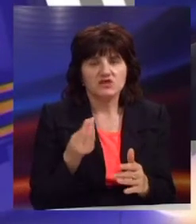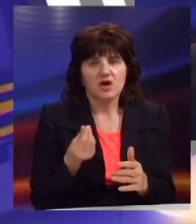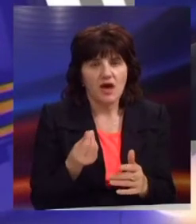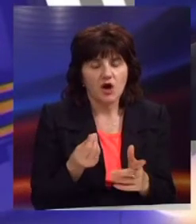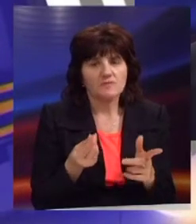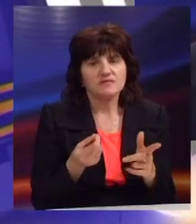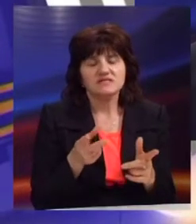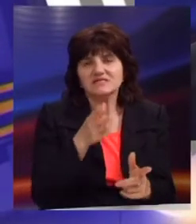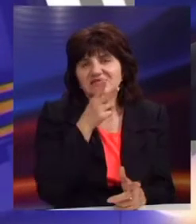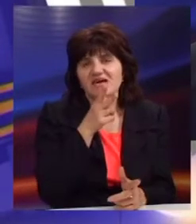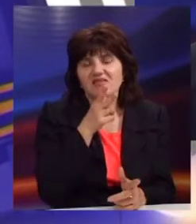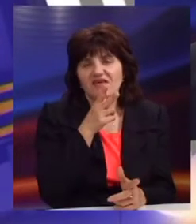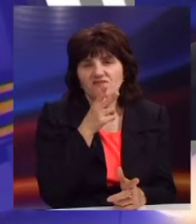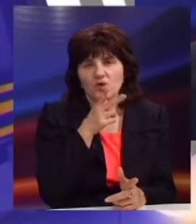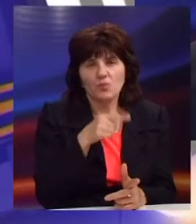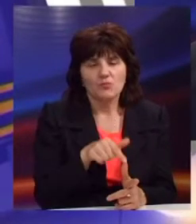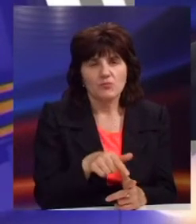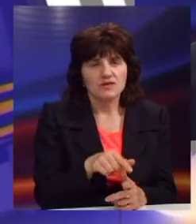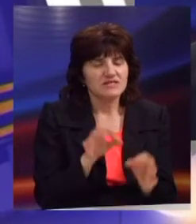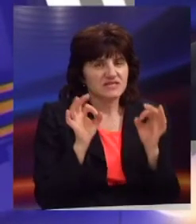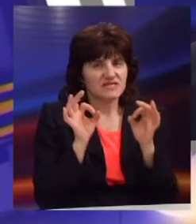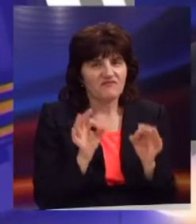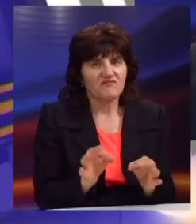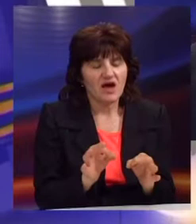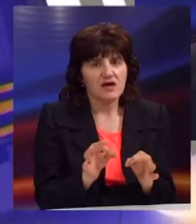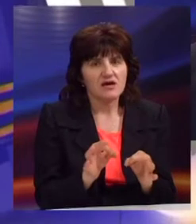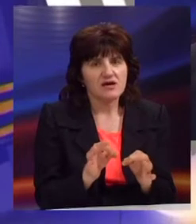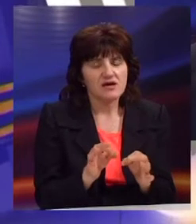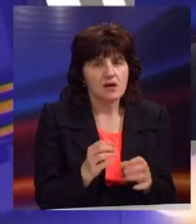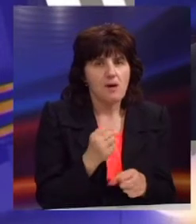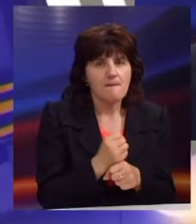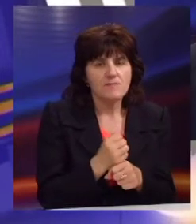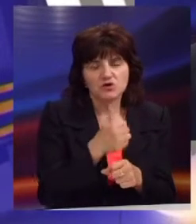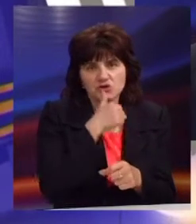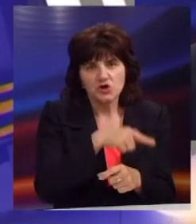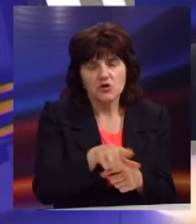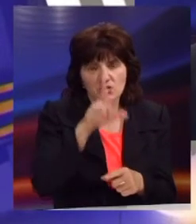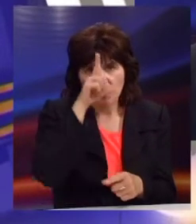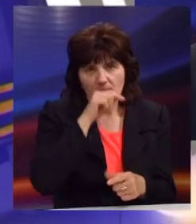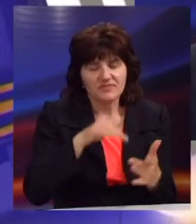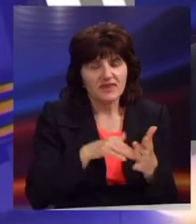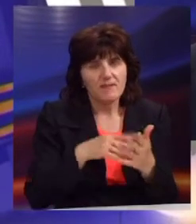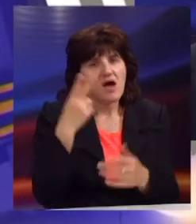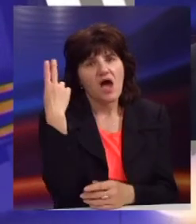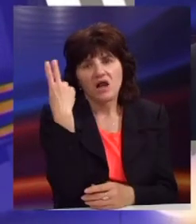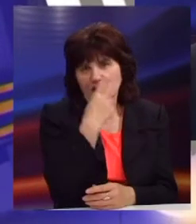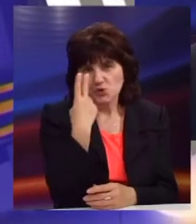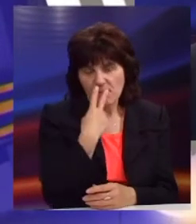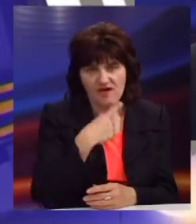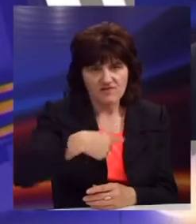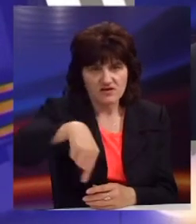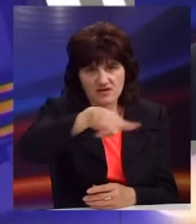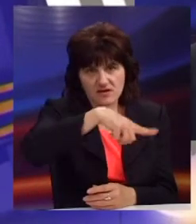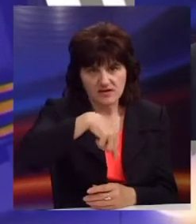ekonomski, vrlo zahtjevnom vremenu, i za svaki potez koji radi lokalna samouprava bitna je podrška i razumevanje